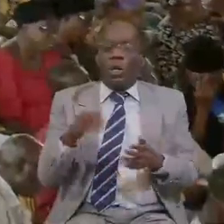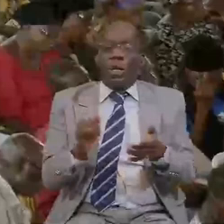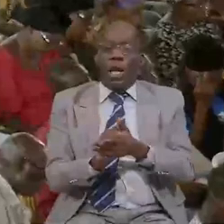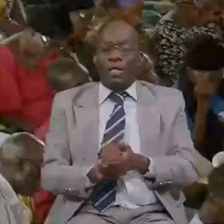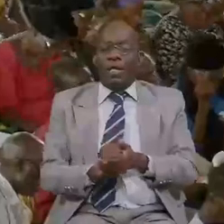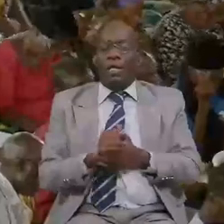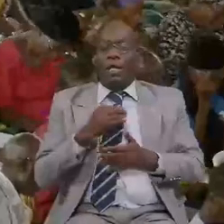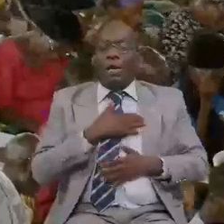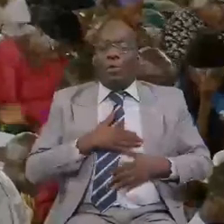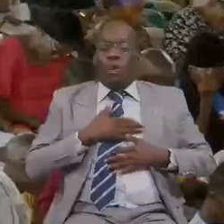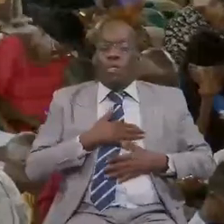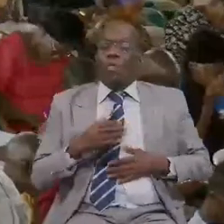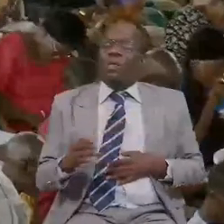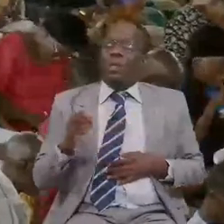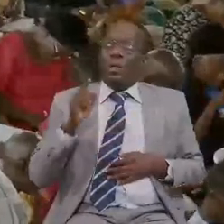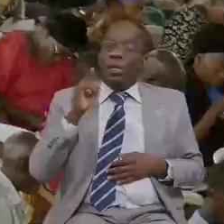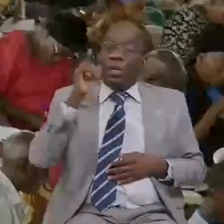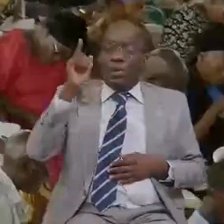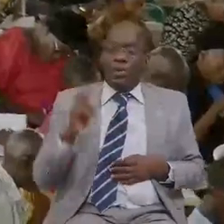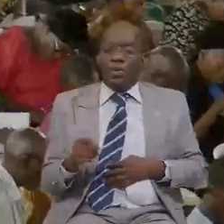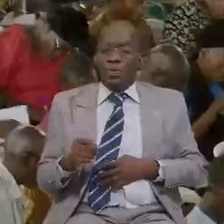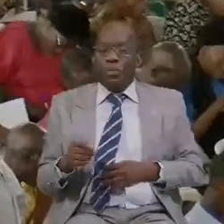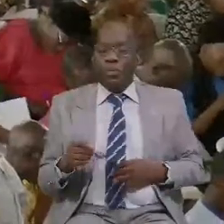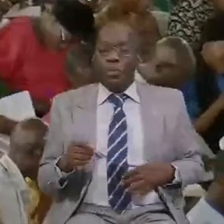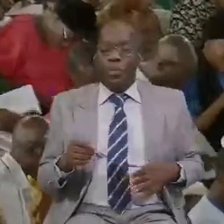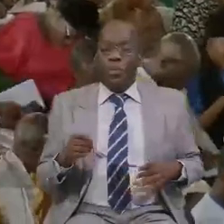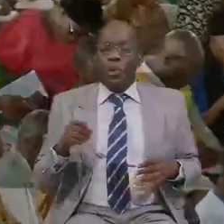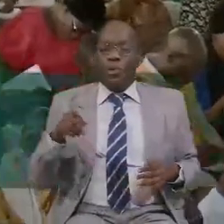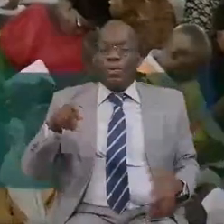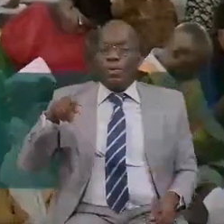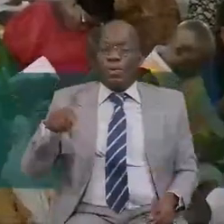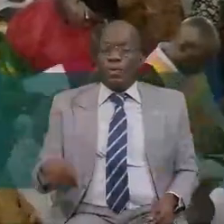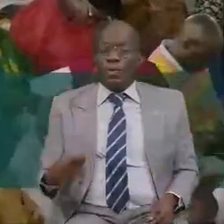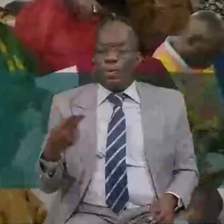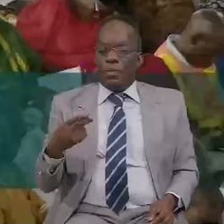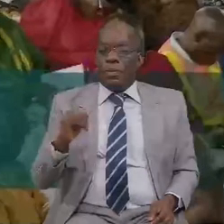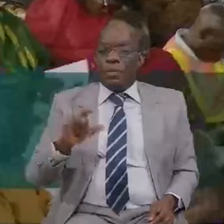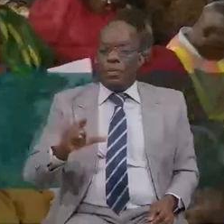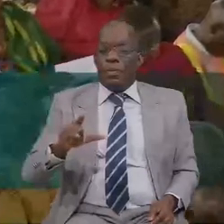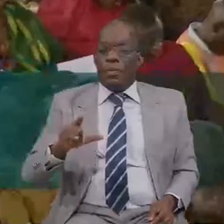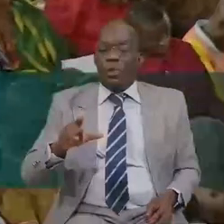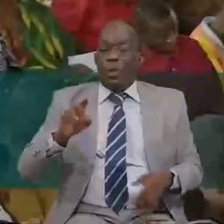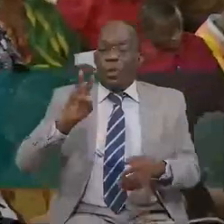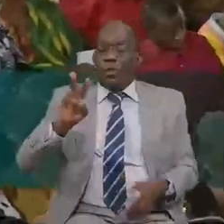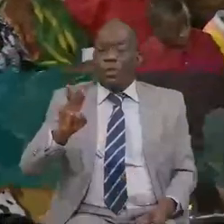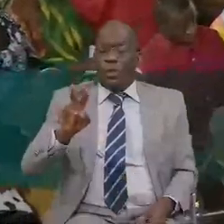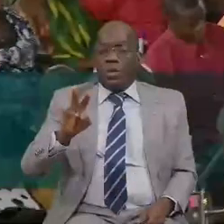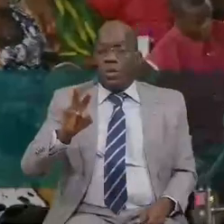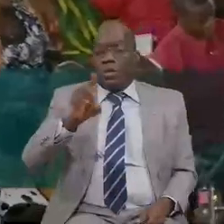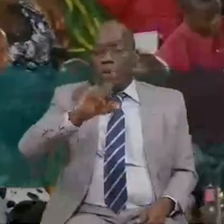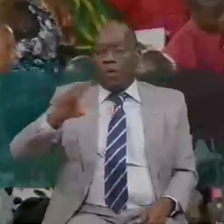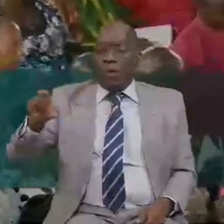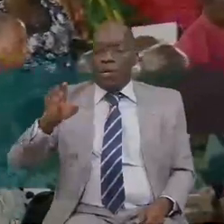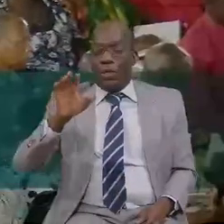En Philippiens chapitre 2, verset 5. Philippiens